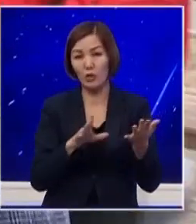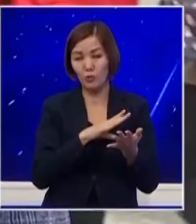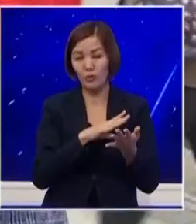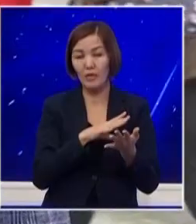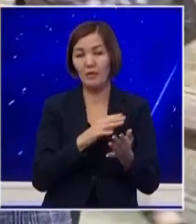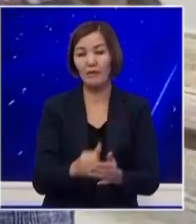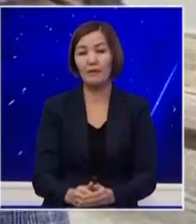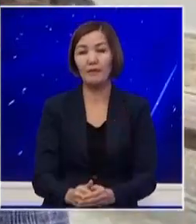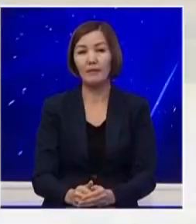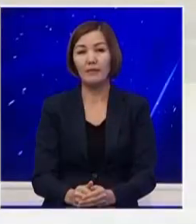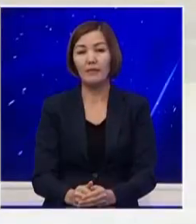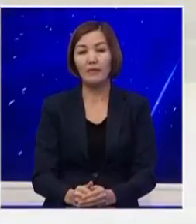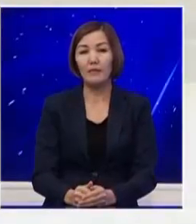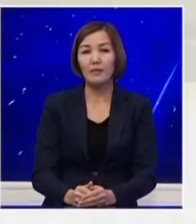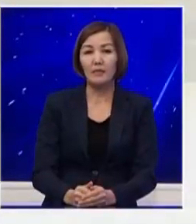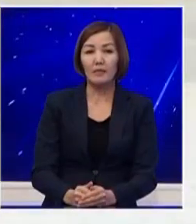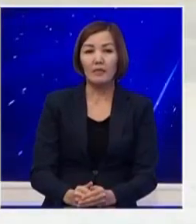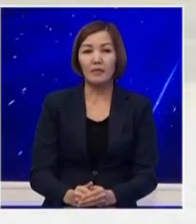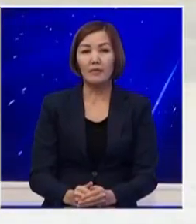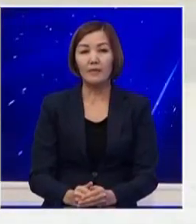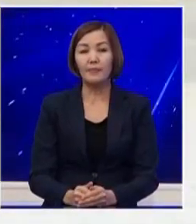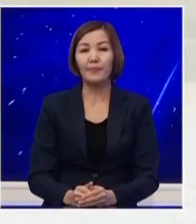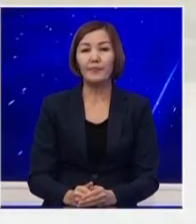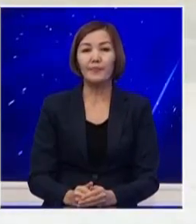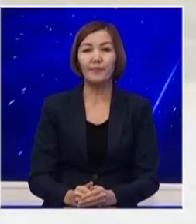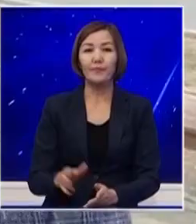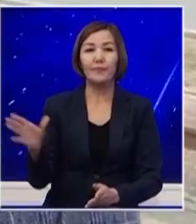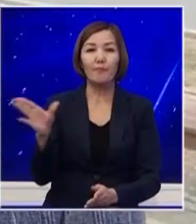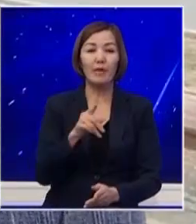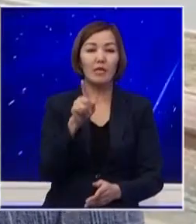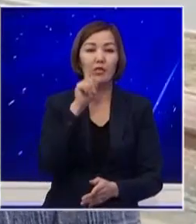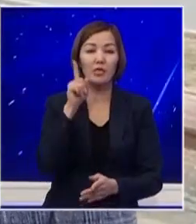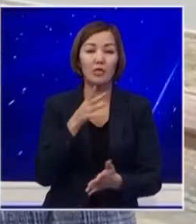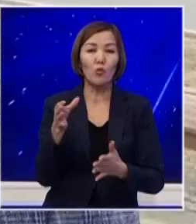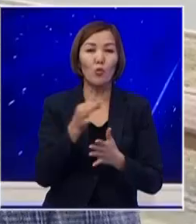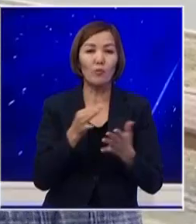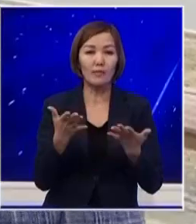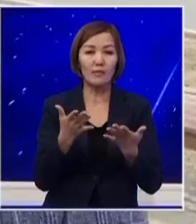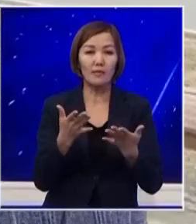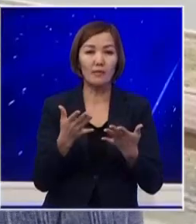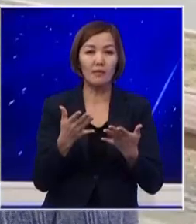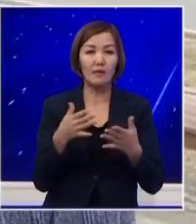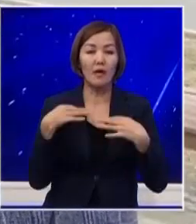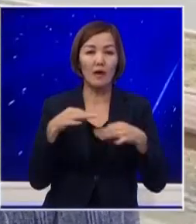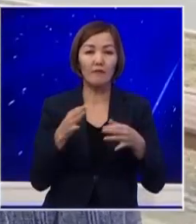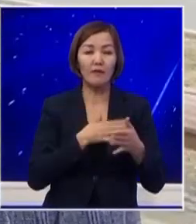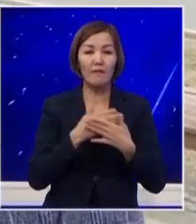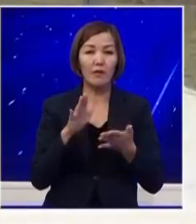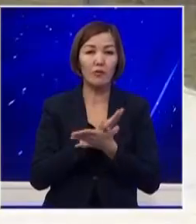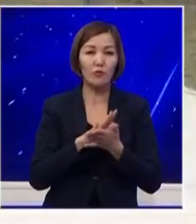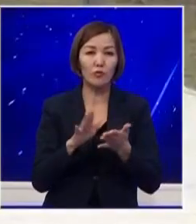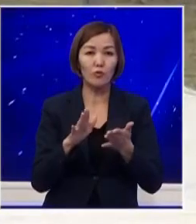ұшыраған азамат пен азаматшыларымызға көмектесіп отырамыз. Барлық жастарды, облысымыздың жастарын осы автоволонтер болуға